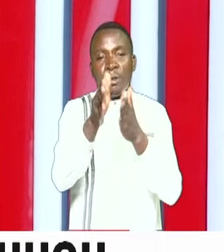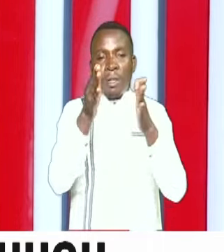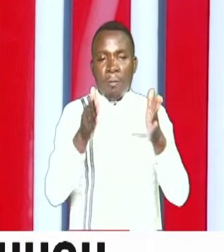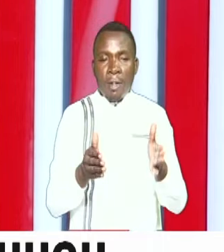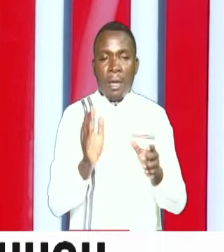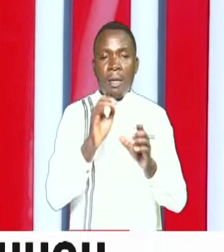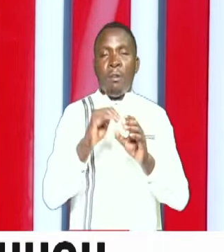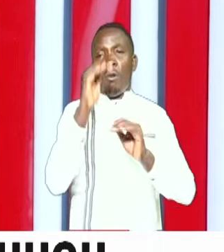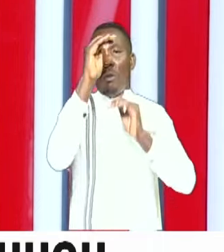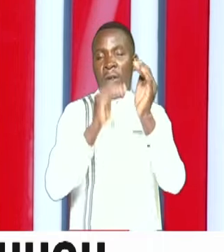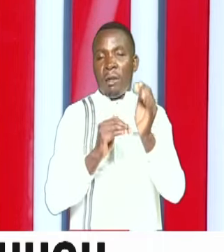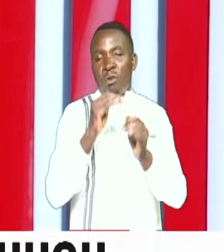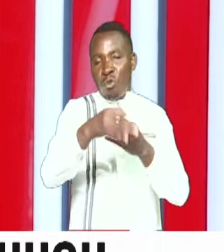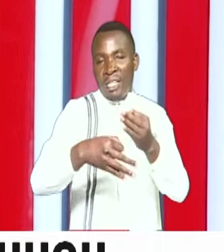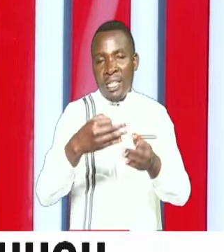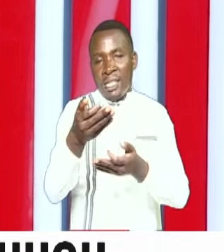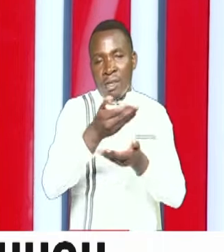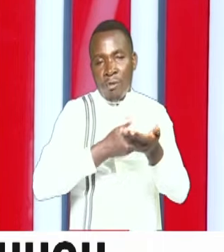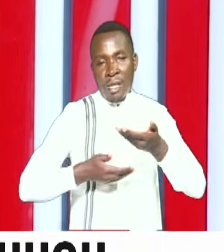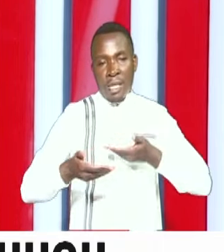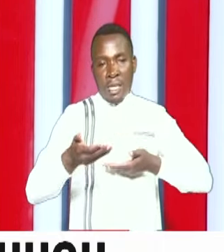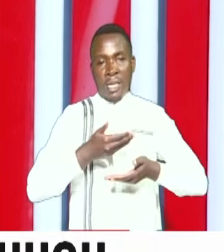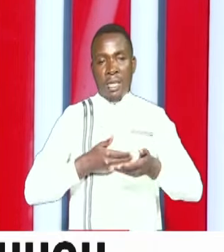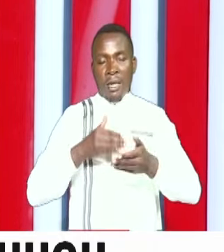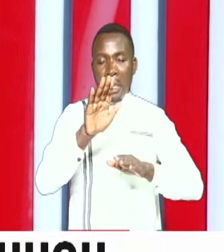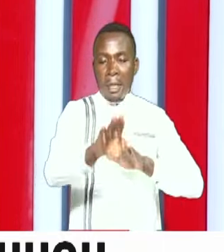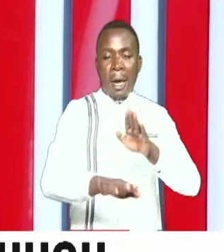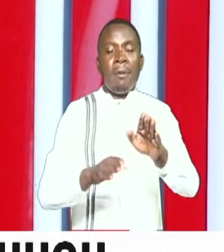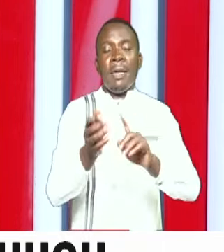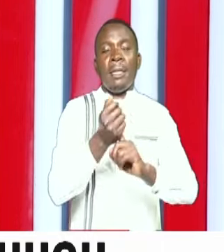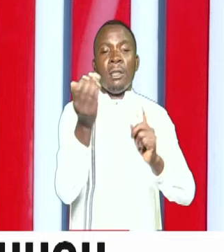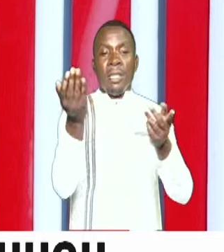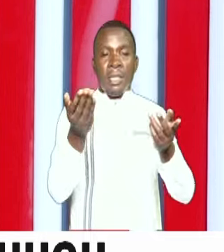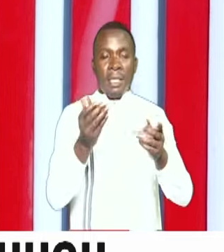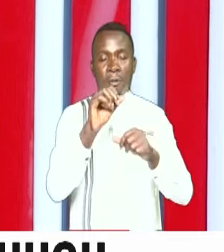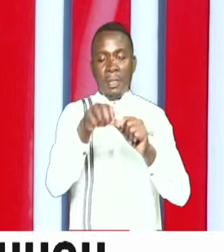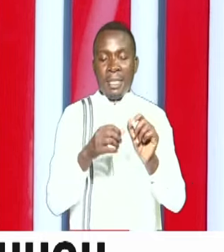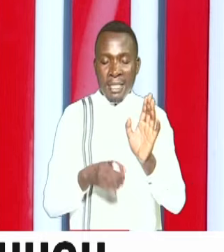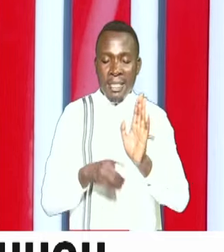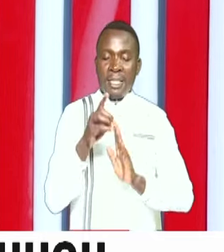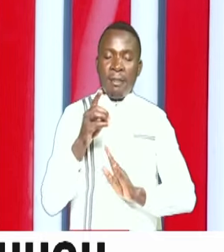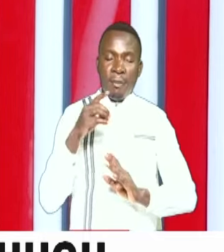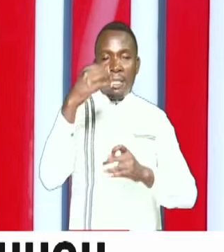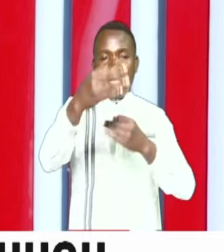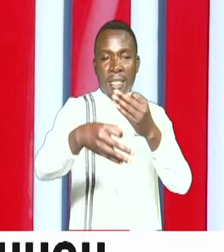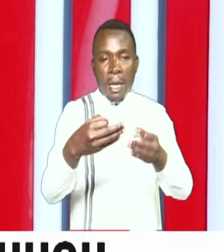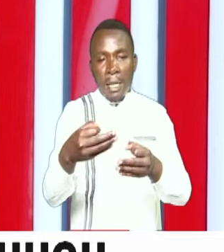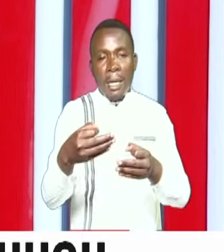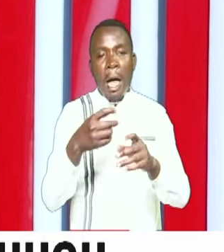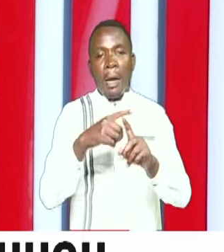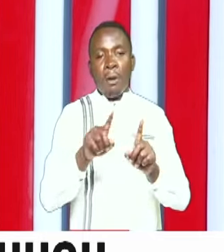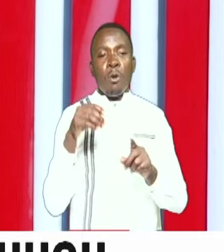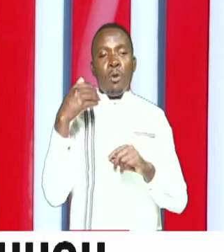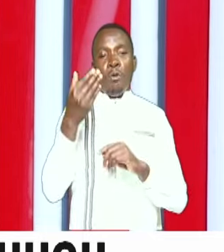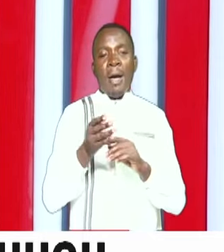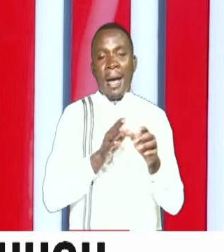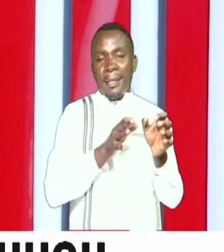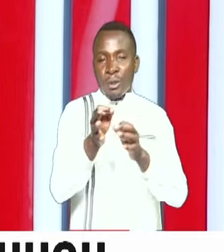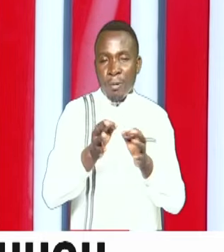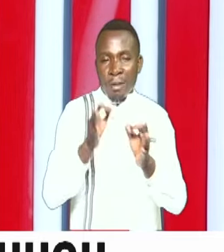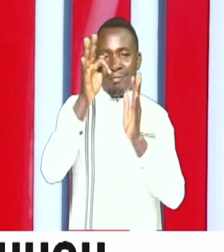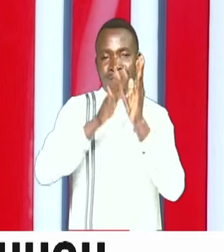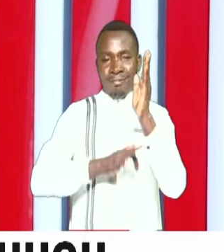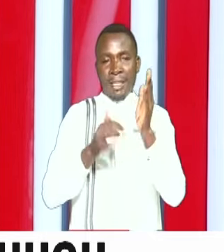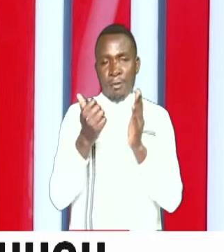kugira ngo haganirwe intambwe imaze guterwa mu rwego rw'iterambere ry'inganda ariko kandi hanasasengurwe